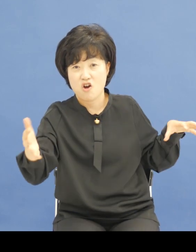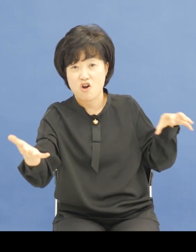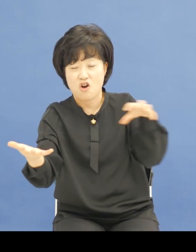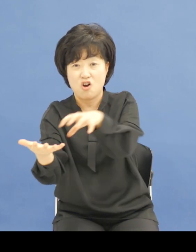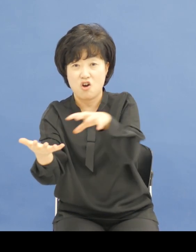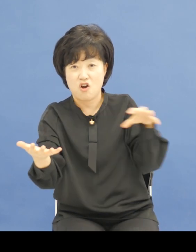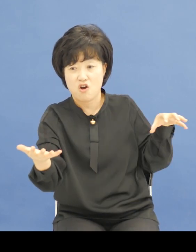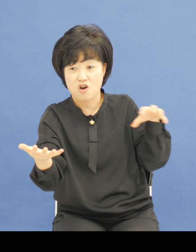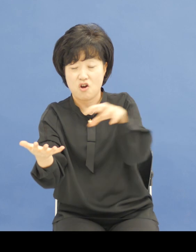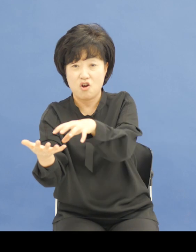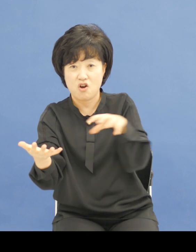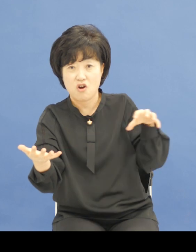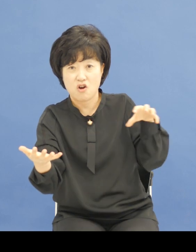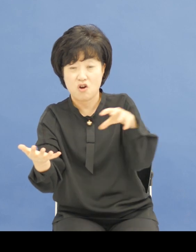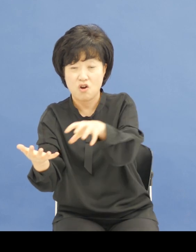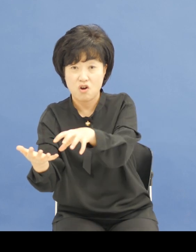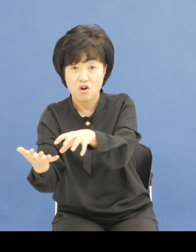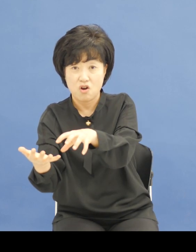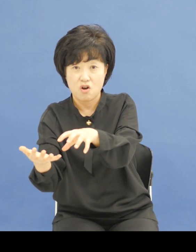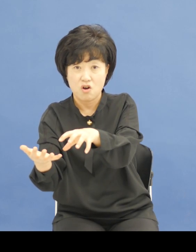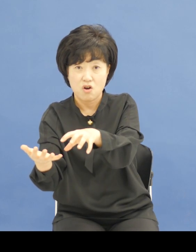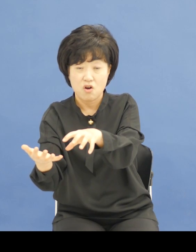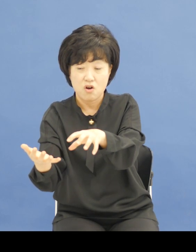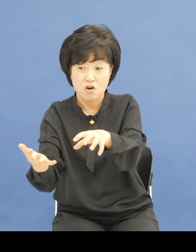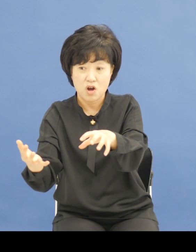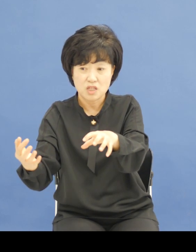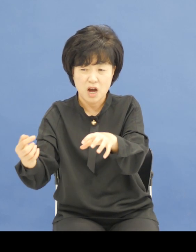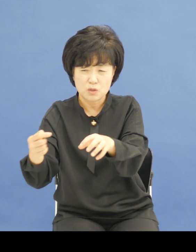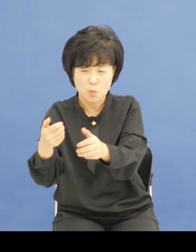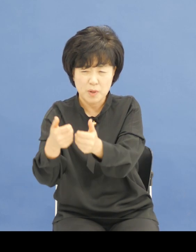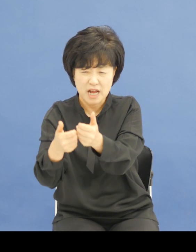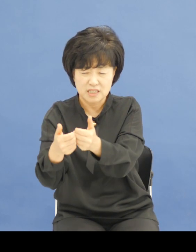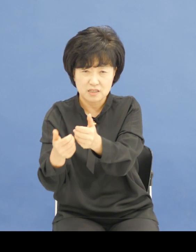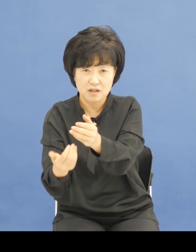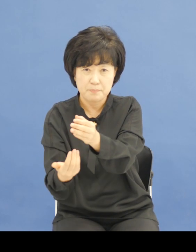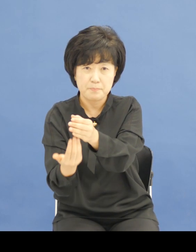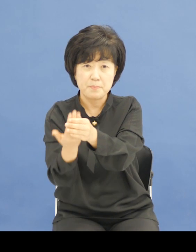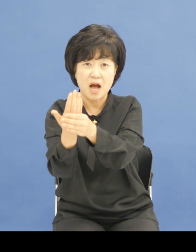그 경계에선 상에서 이렇게